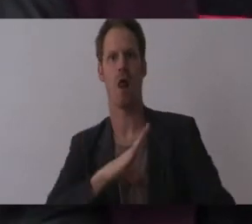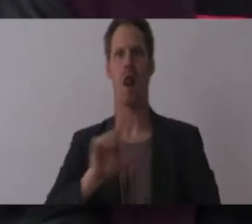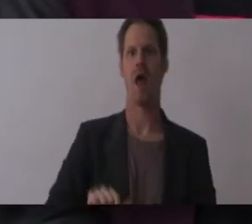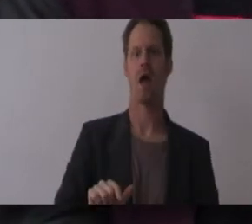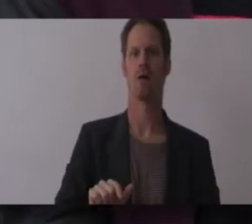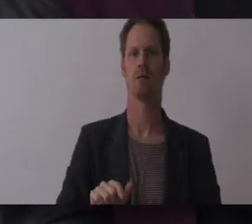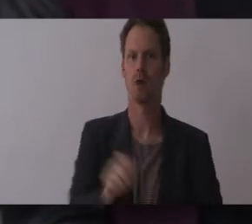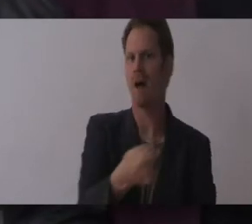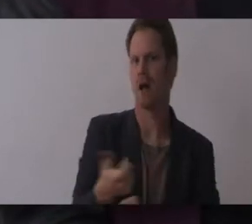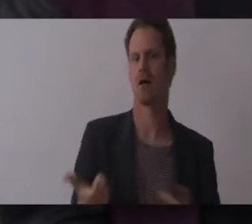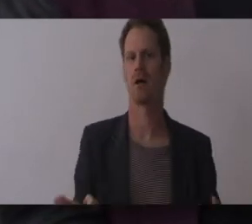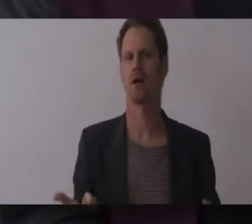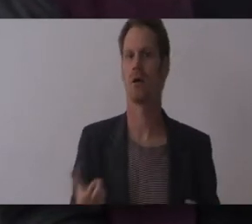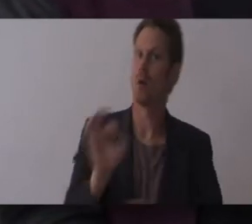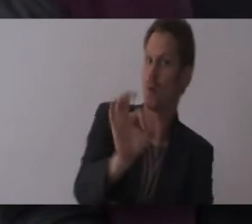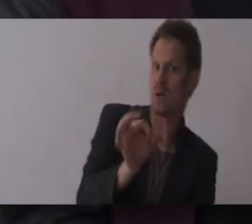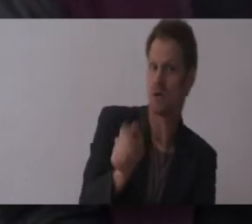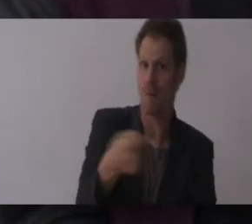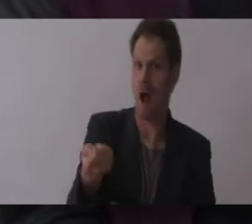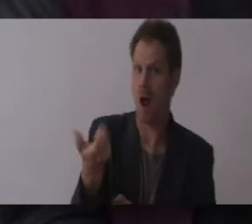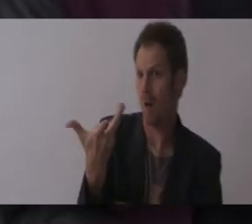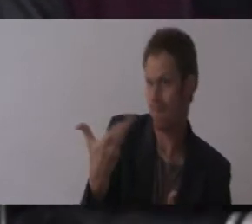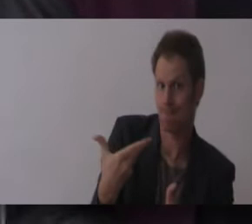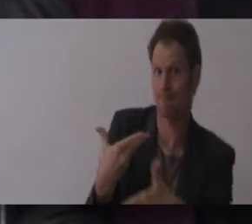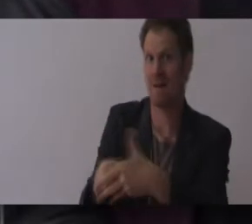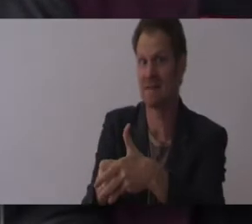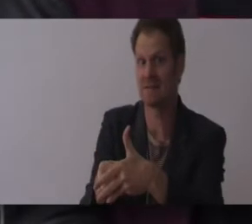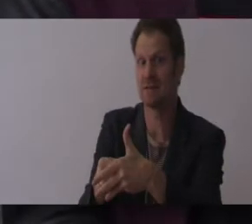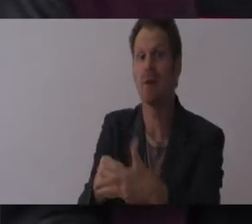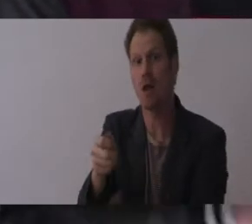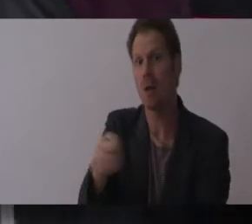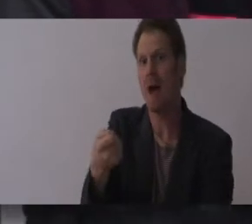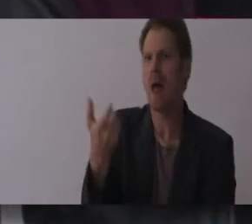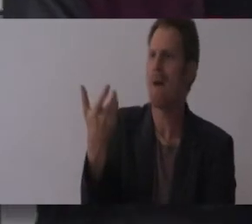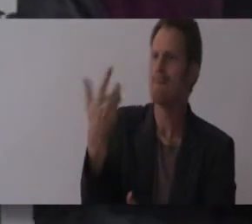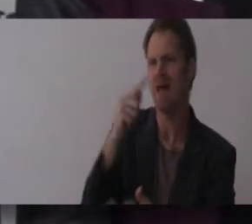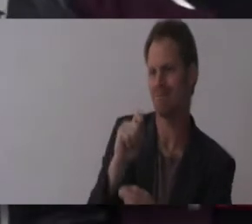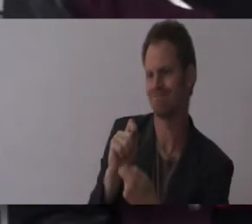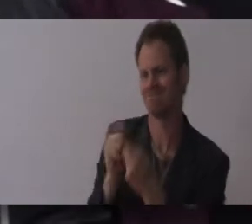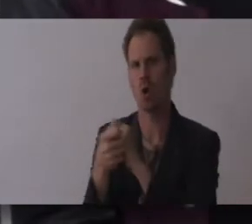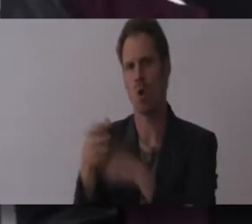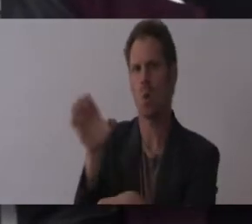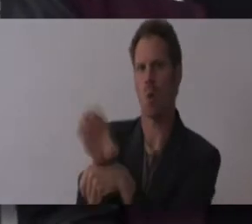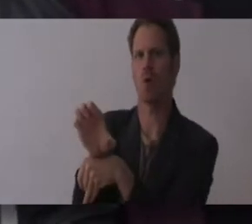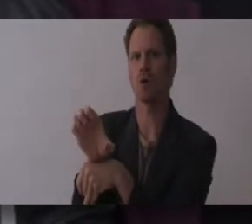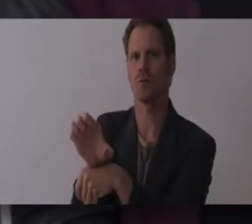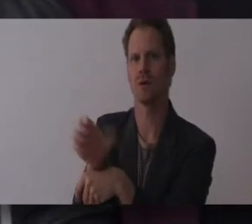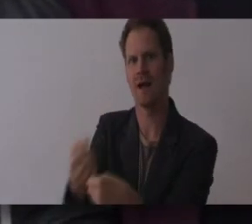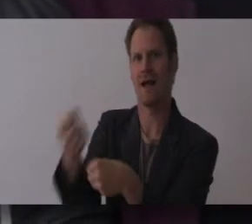oui, évidemment qu'on fait partie de ce système médiatique, mais on l'utilise contre ce qu'il a créé aussi.